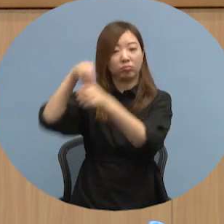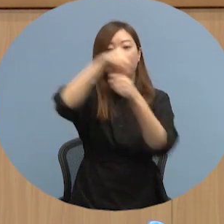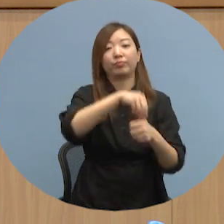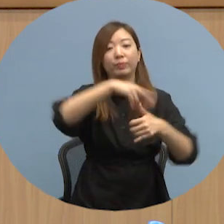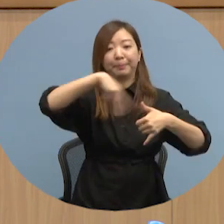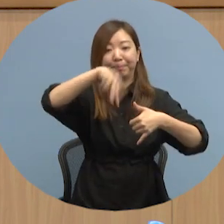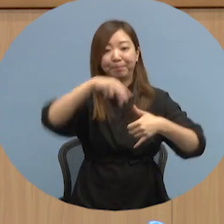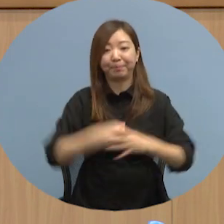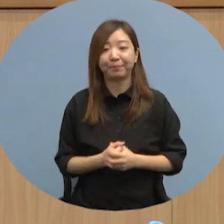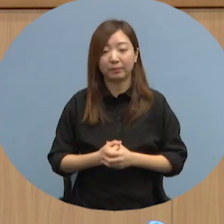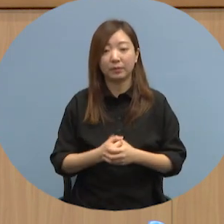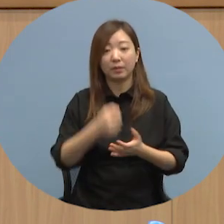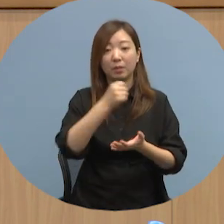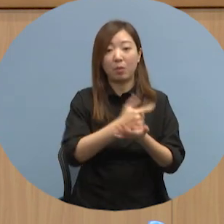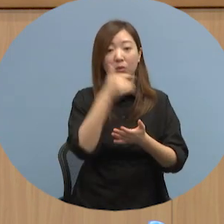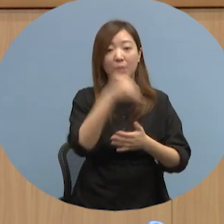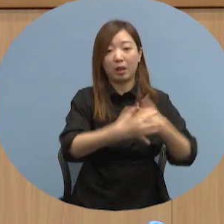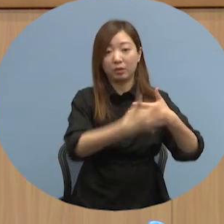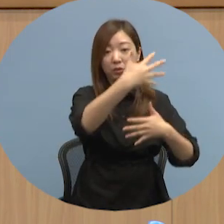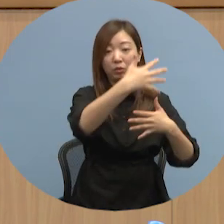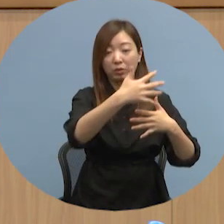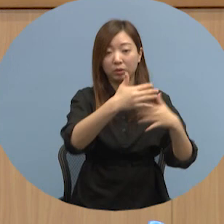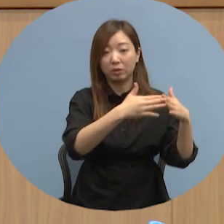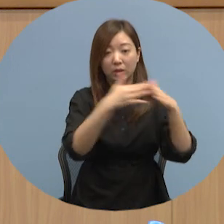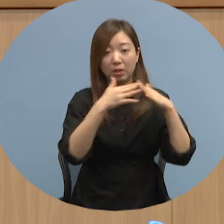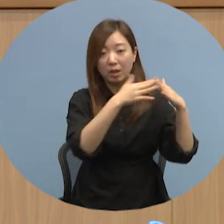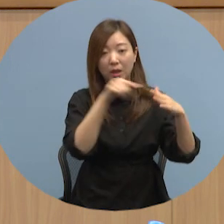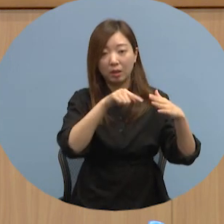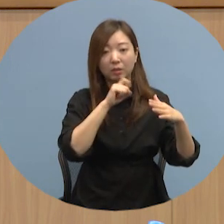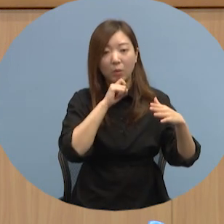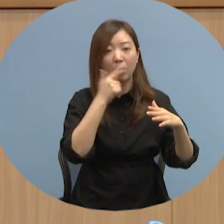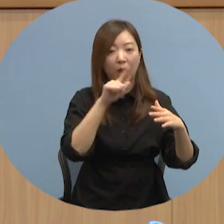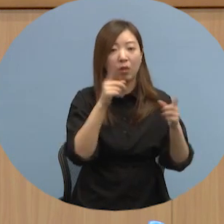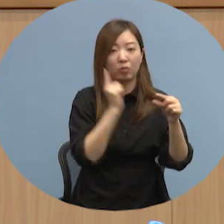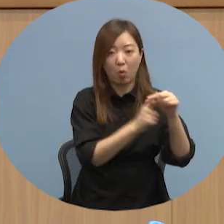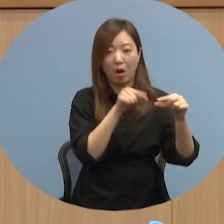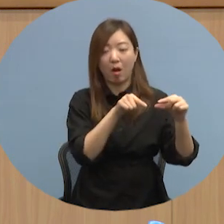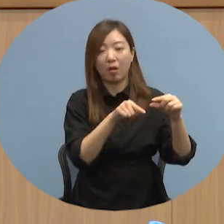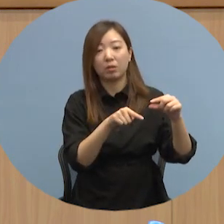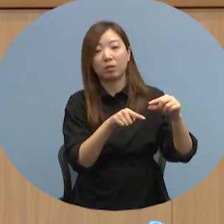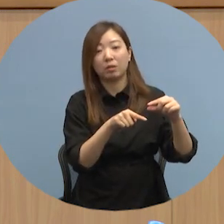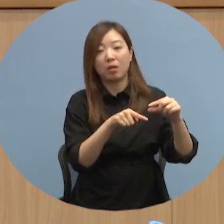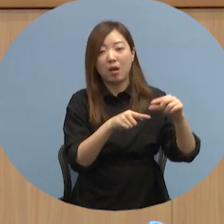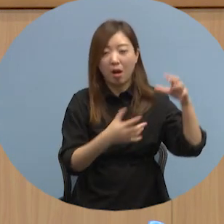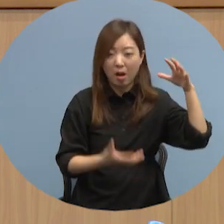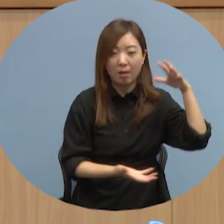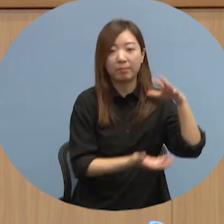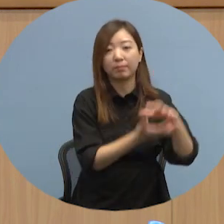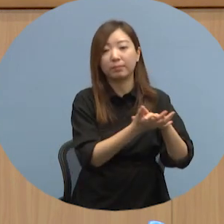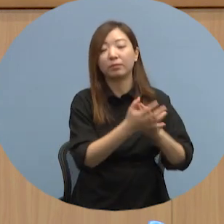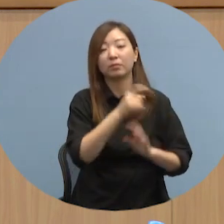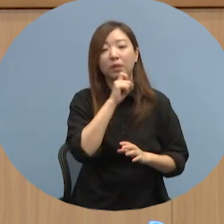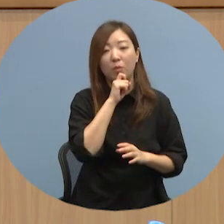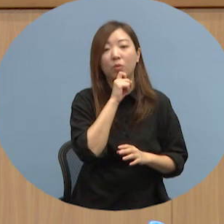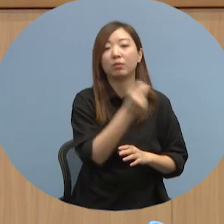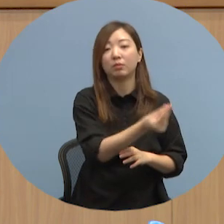寶達村咧就多咗一個初步陽性嘅個案，咁而家咧就夾埋咧就係有7